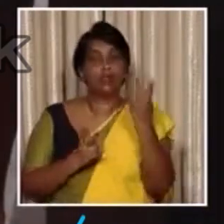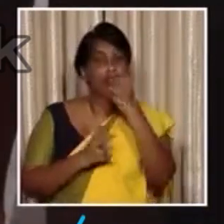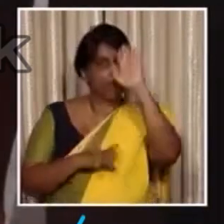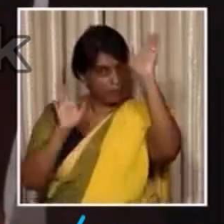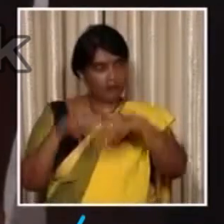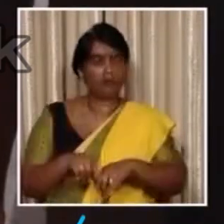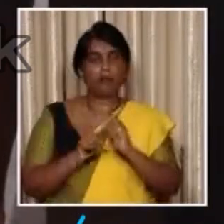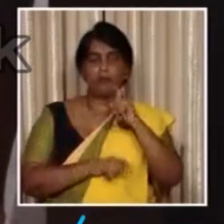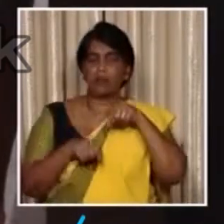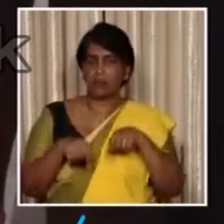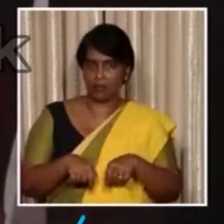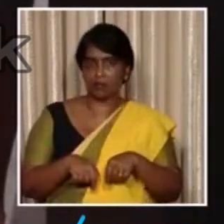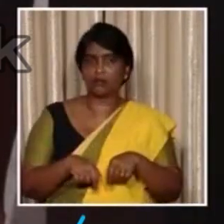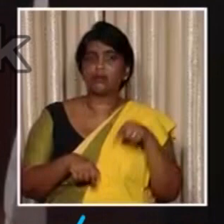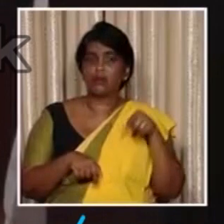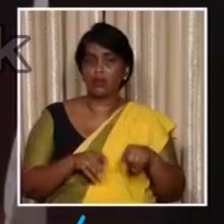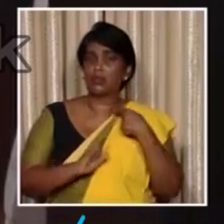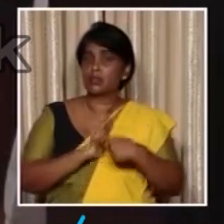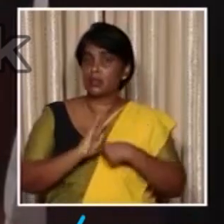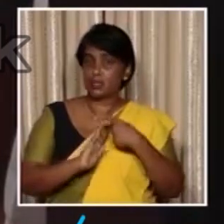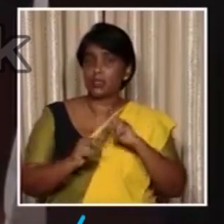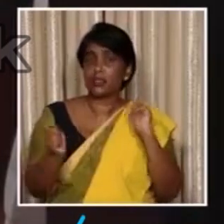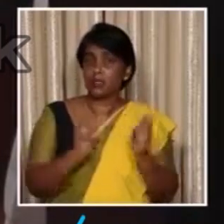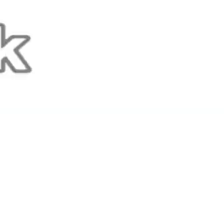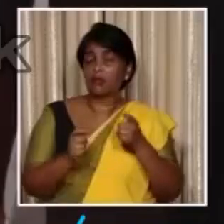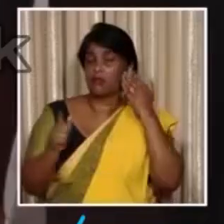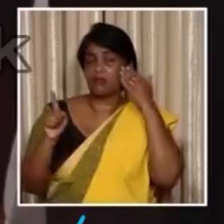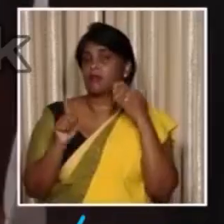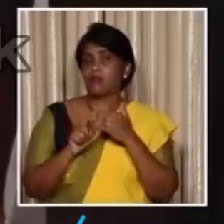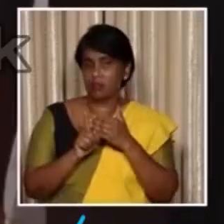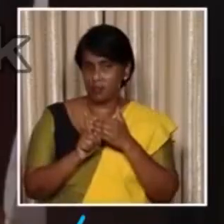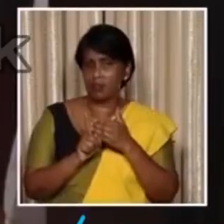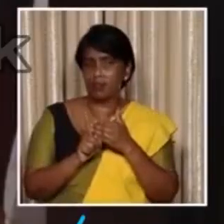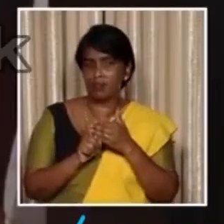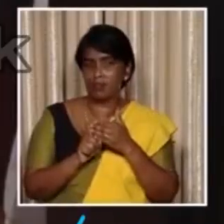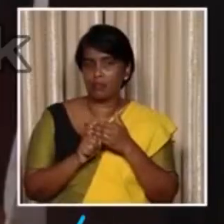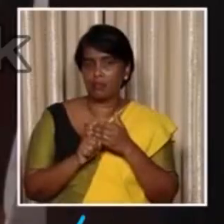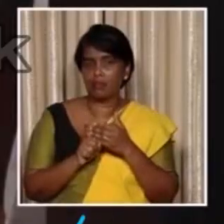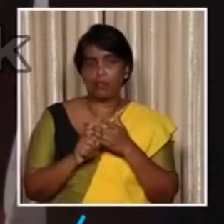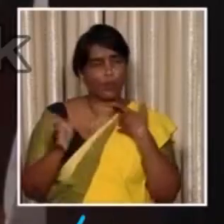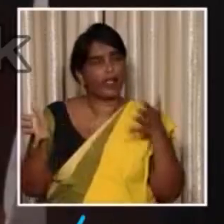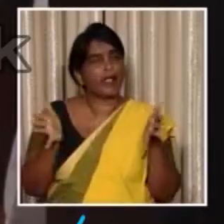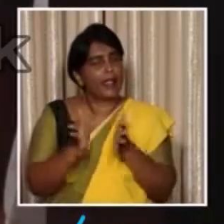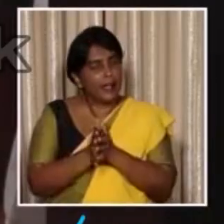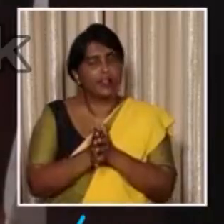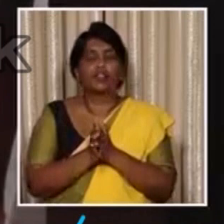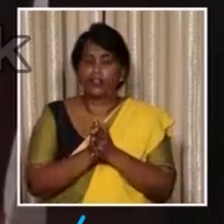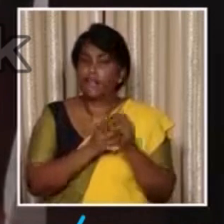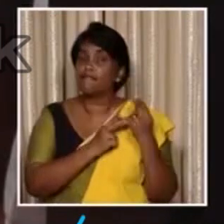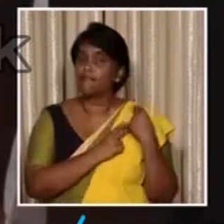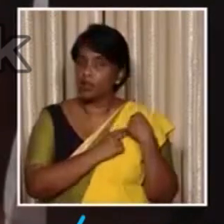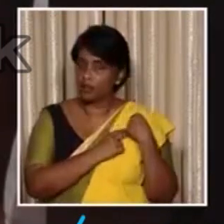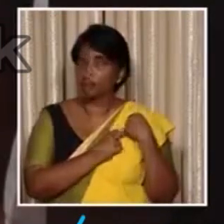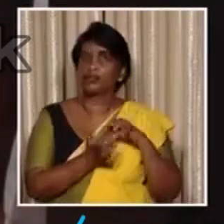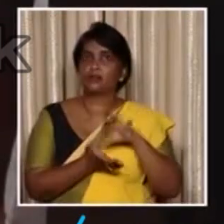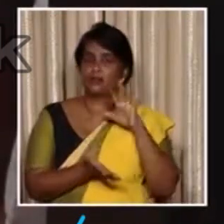මේ සභාවට ඇවිල්ලා මේ ශ්‍රී ලංකාවේ ක්‍රිකට් ක්‍රීඩාව පිළිබඳව මේ සාමූහික වගකීමක් සාමූහික